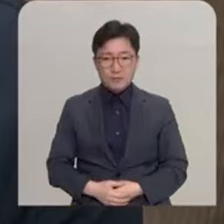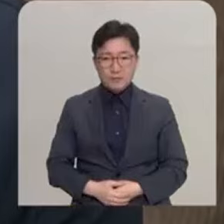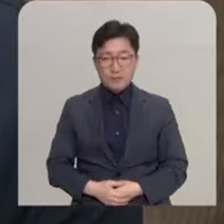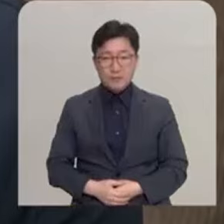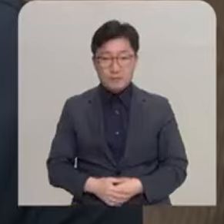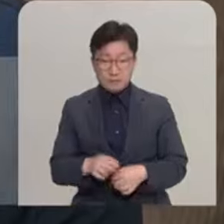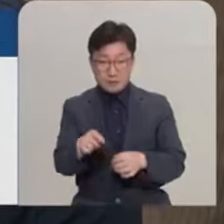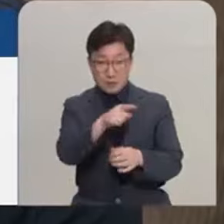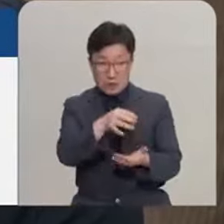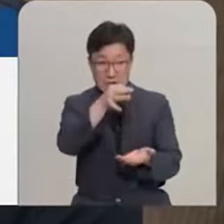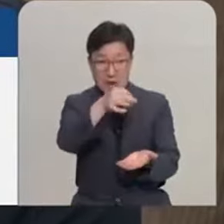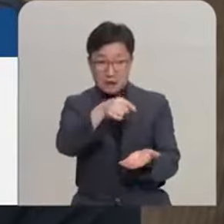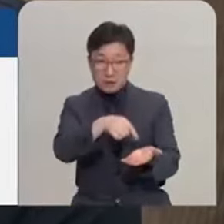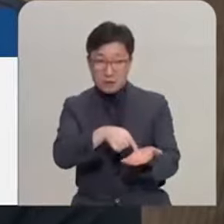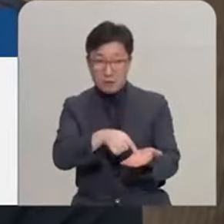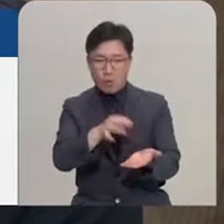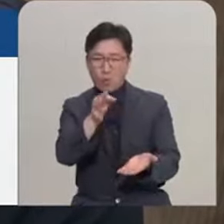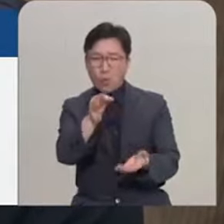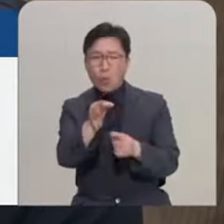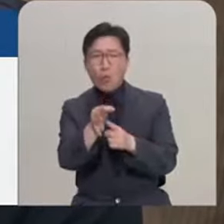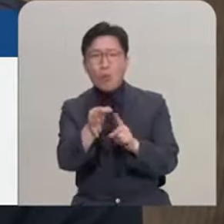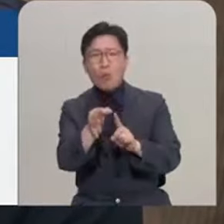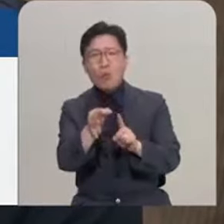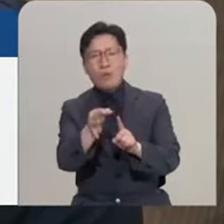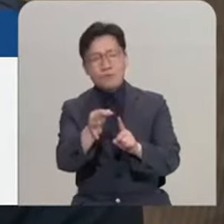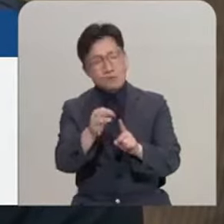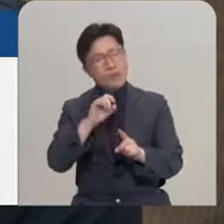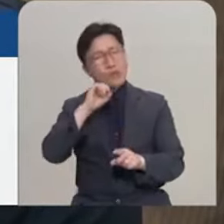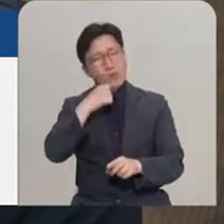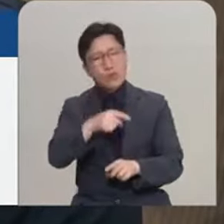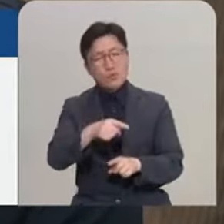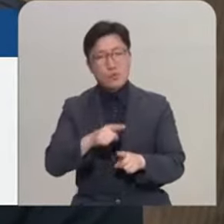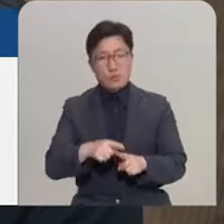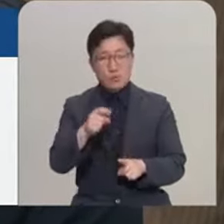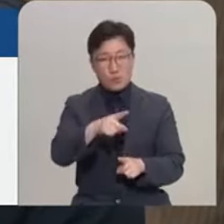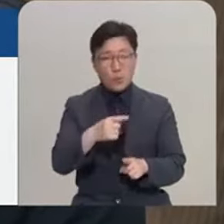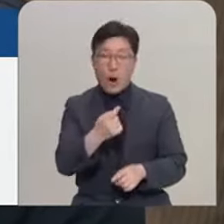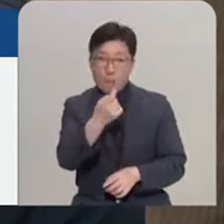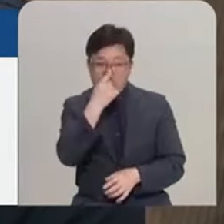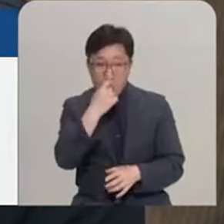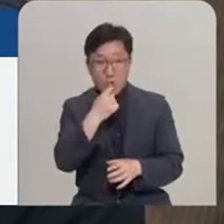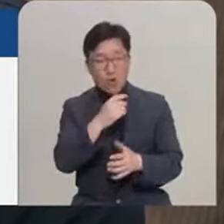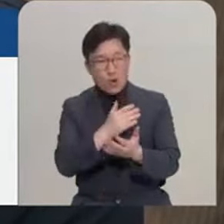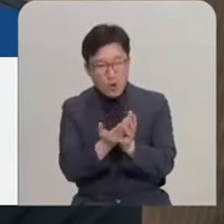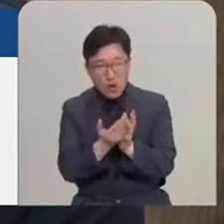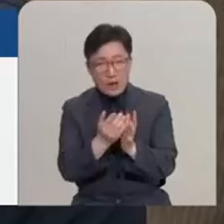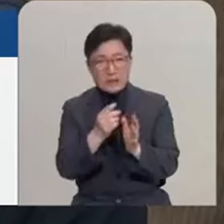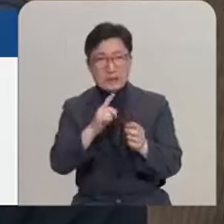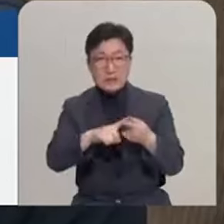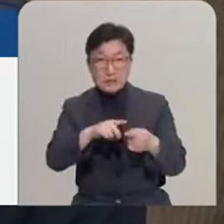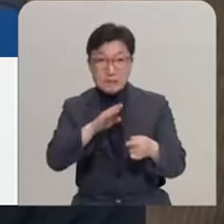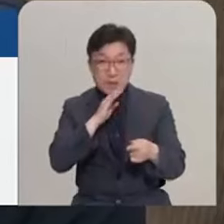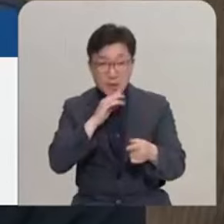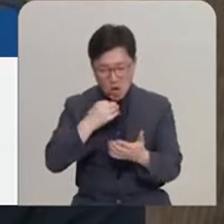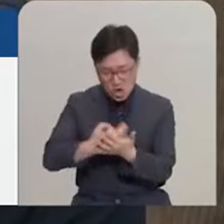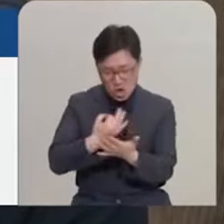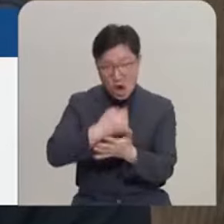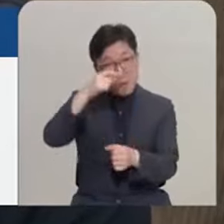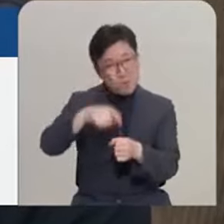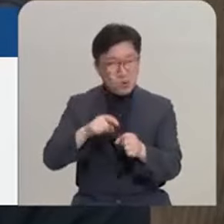예술의 가치가 그 유형의 자산을 습득하기 위해서 돈을 벌기 위해서 그 단체는